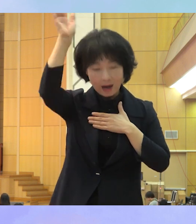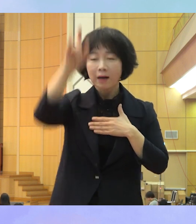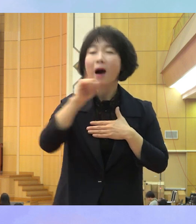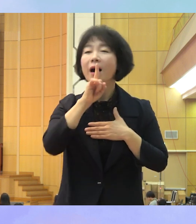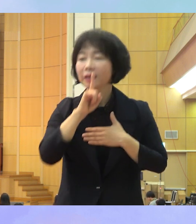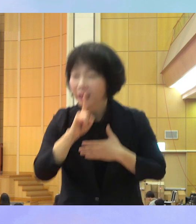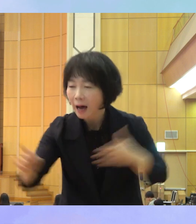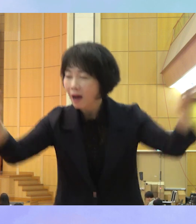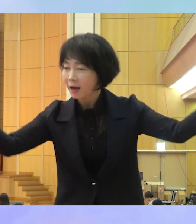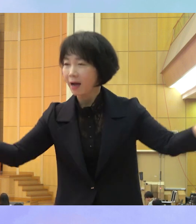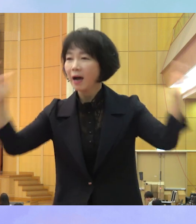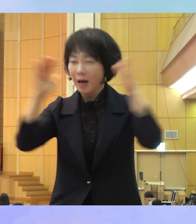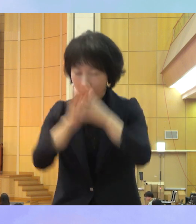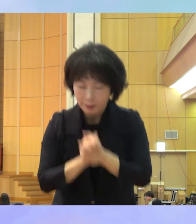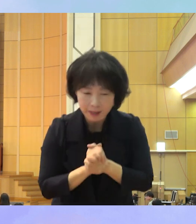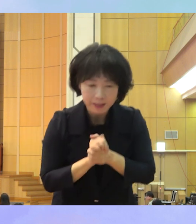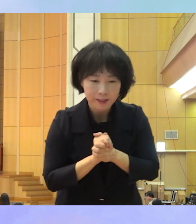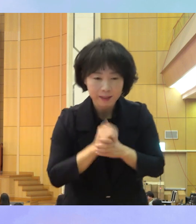넘어가리라.